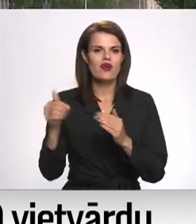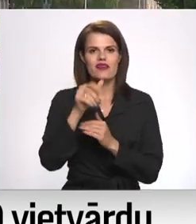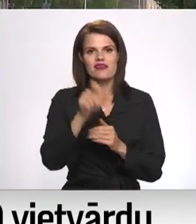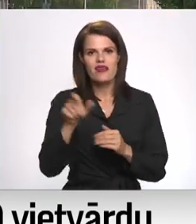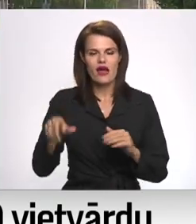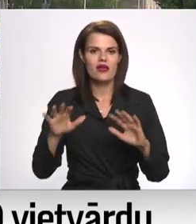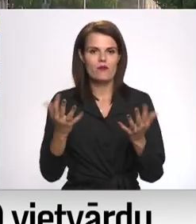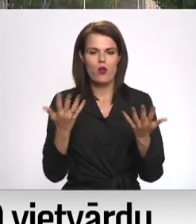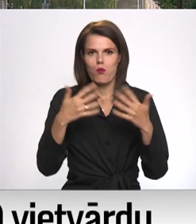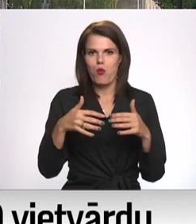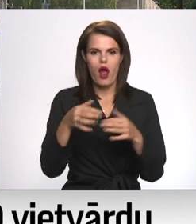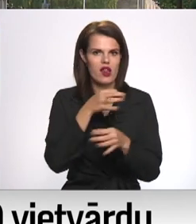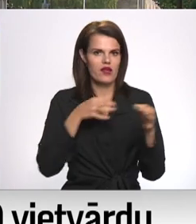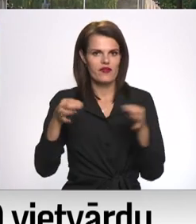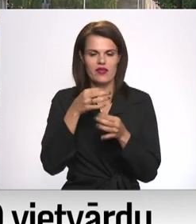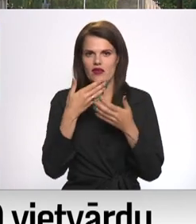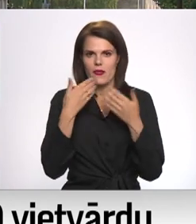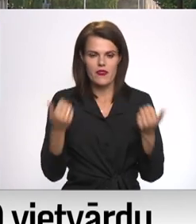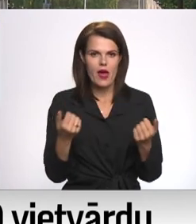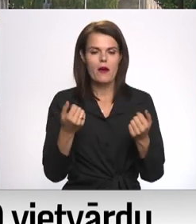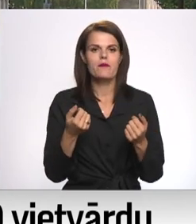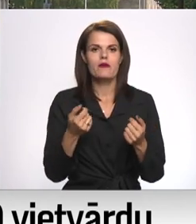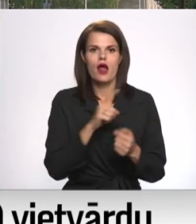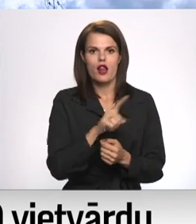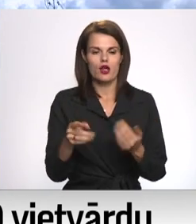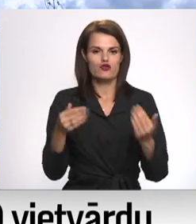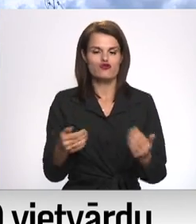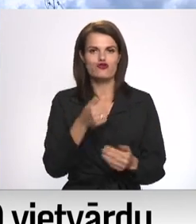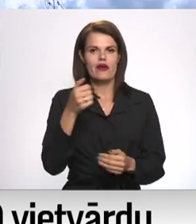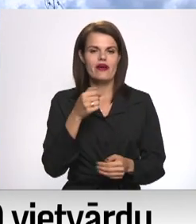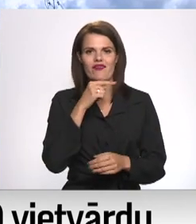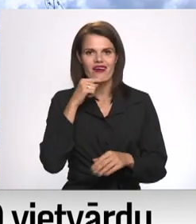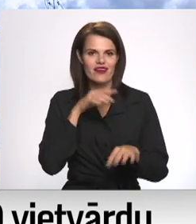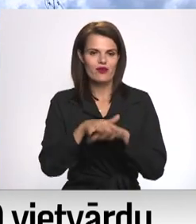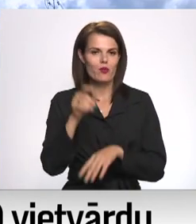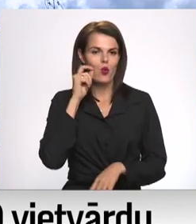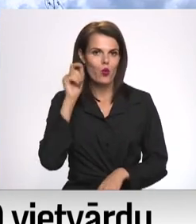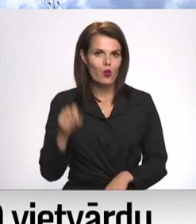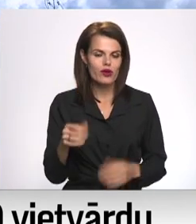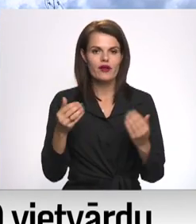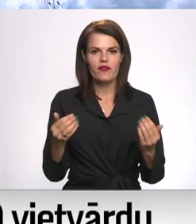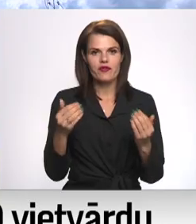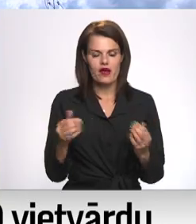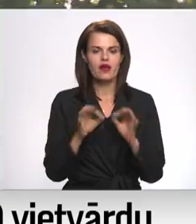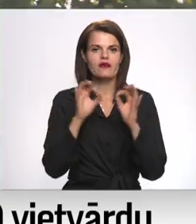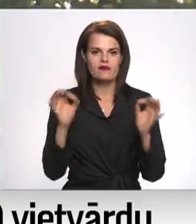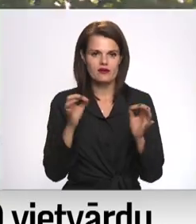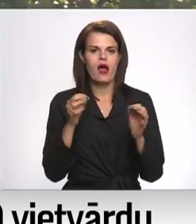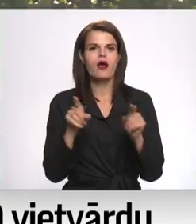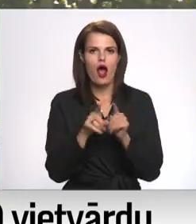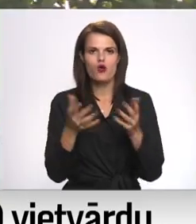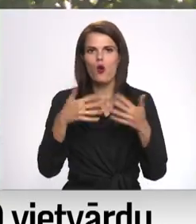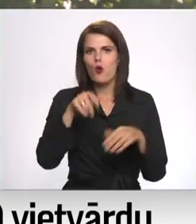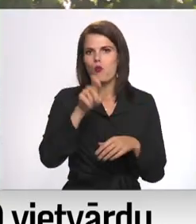politiķu redzeslokā šis jautājums neesot nonācis līdz pat šī gada Krievijas iebrukumam Ukrainā. Tagad tam pievērst arī politiķu